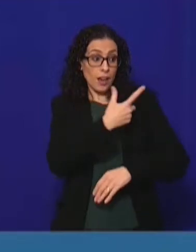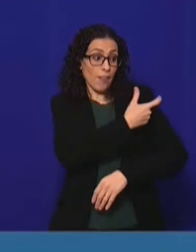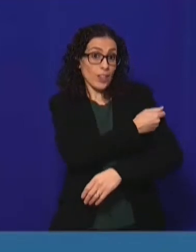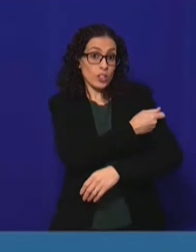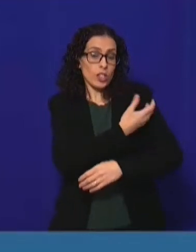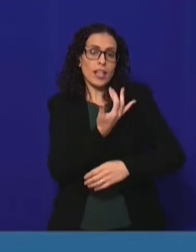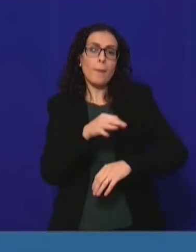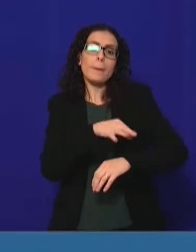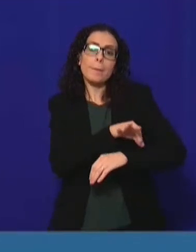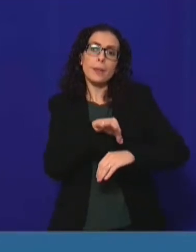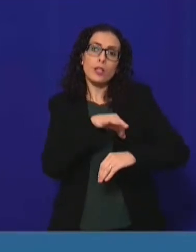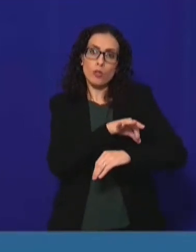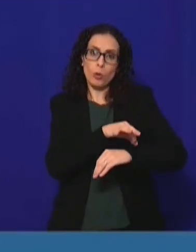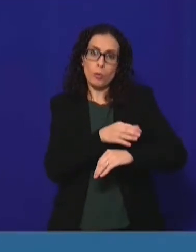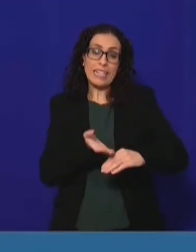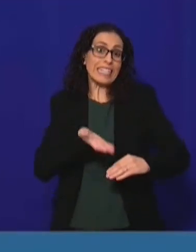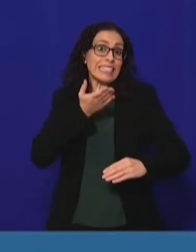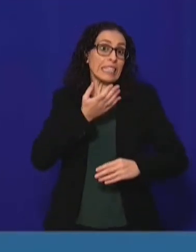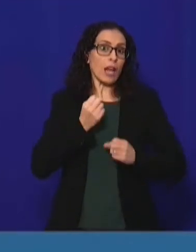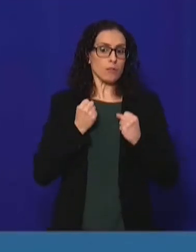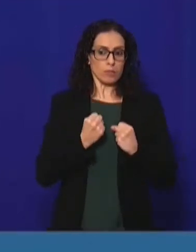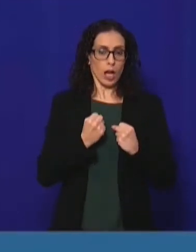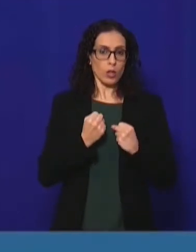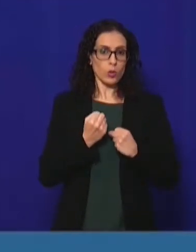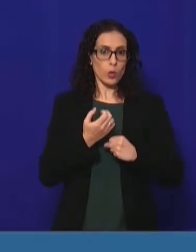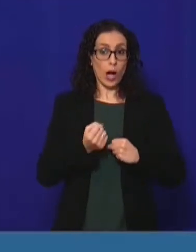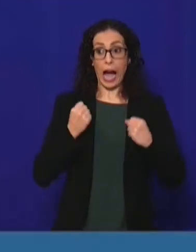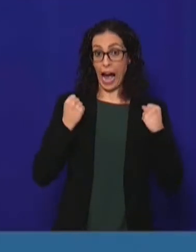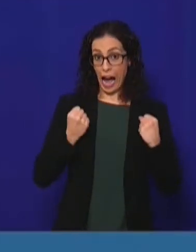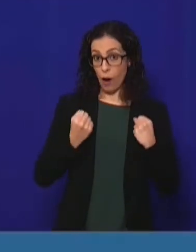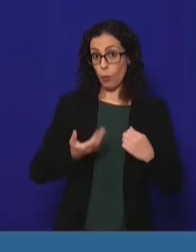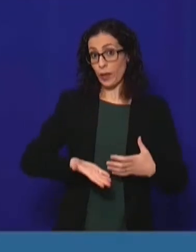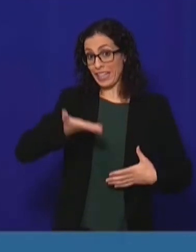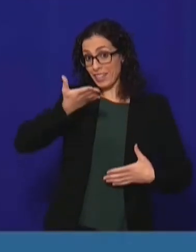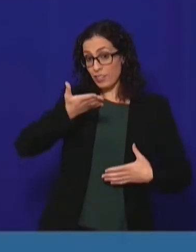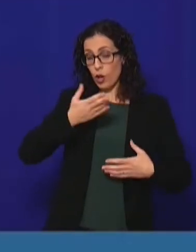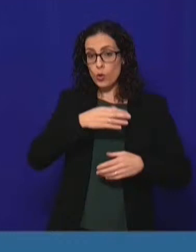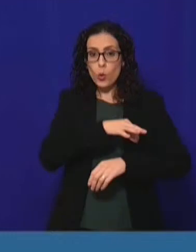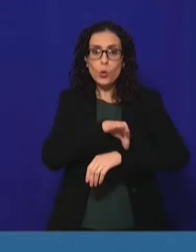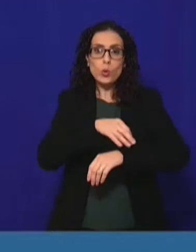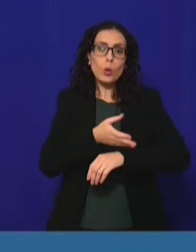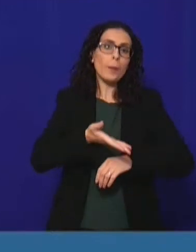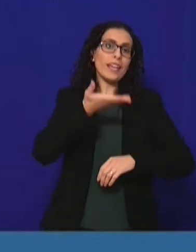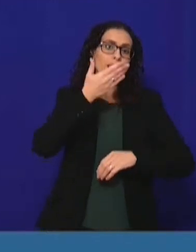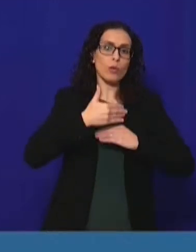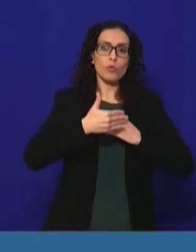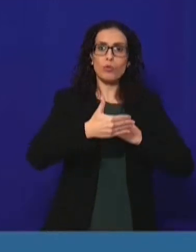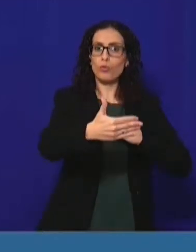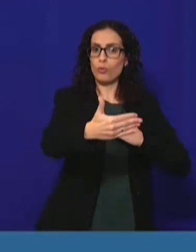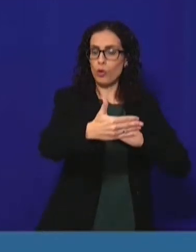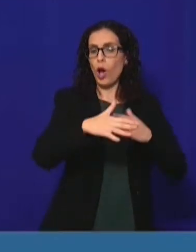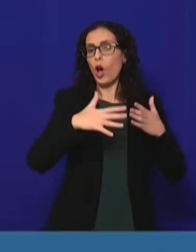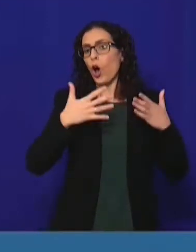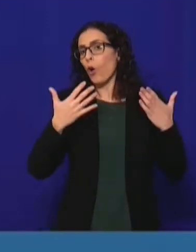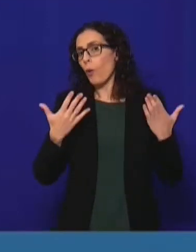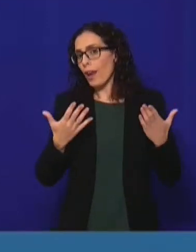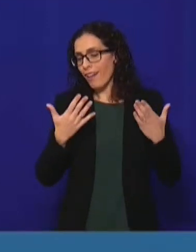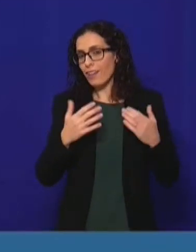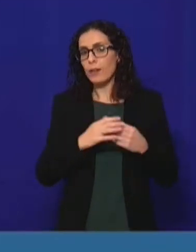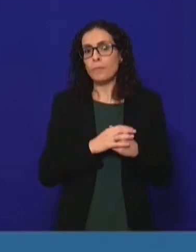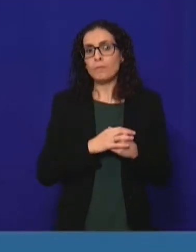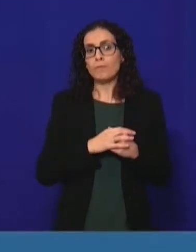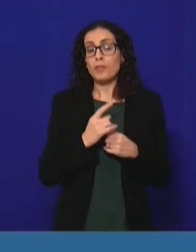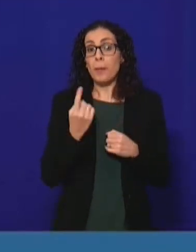hija iktar immunità li hija aktar qawwija u iktar immunità li tista' sservi fit-tul. U allura u għalhekk li dawk in-nies kollha li